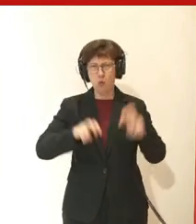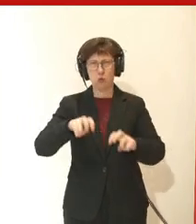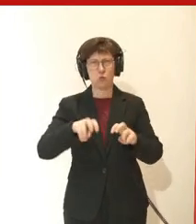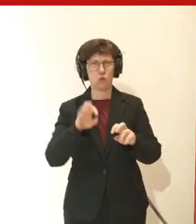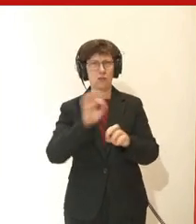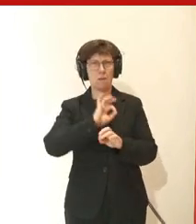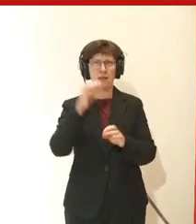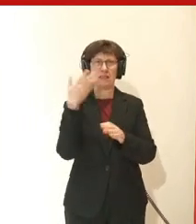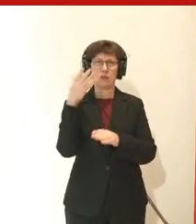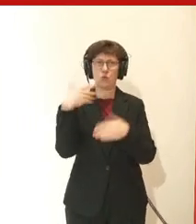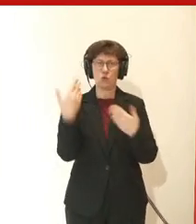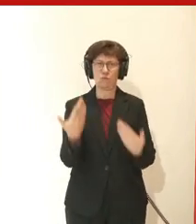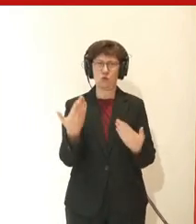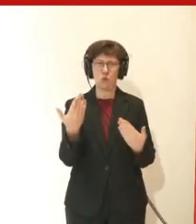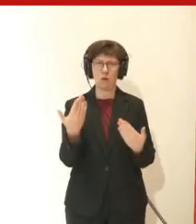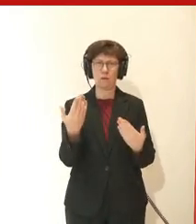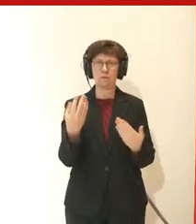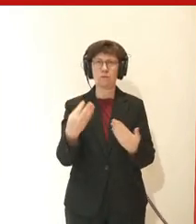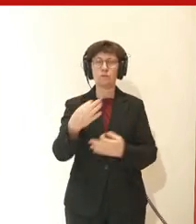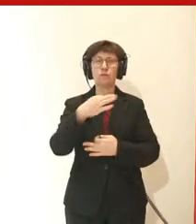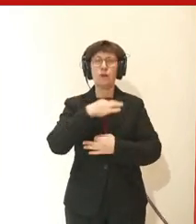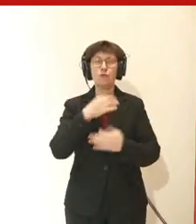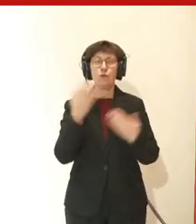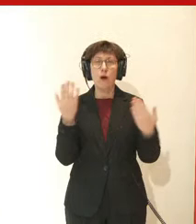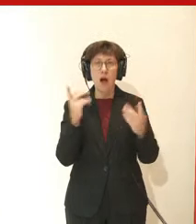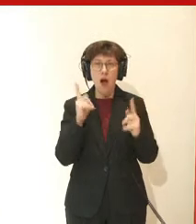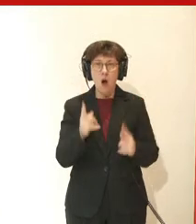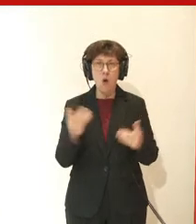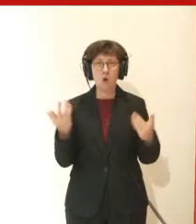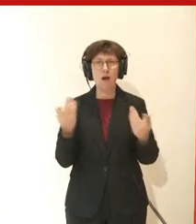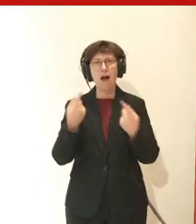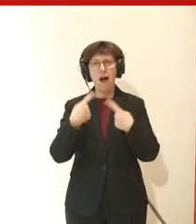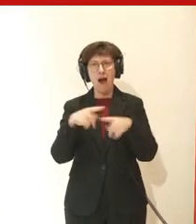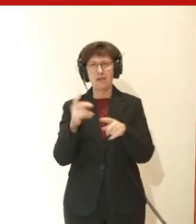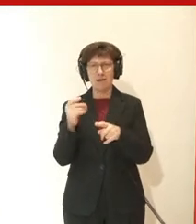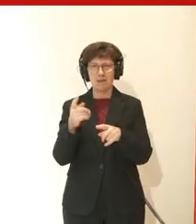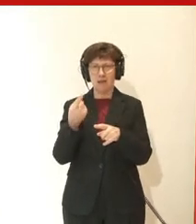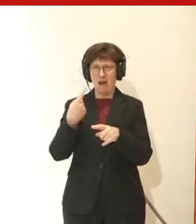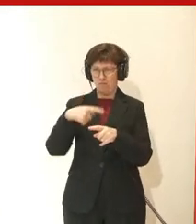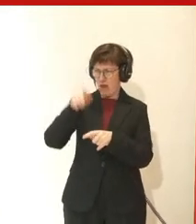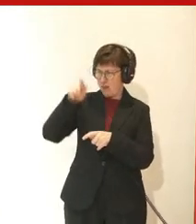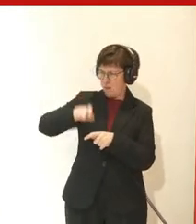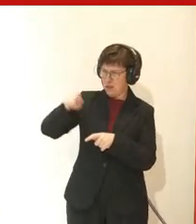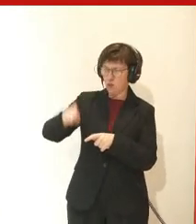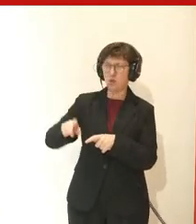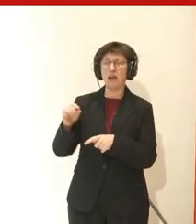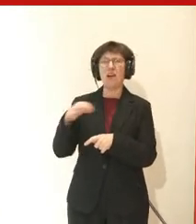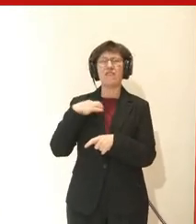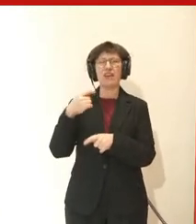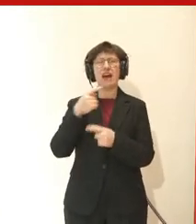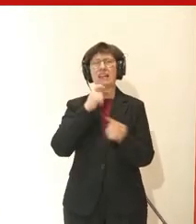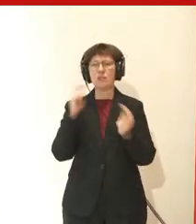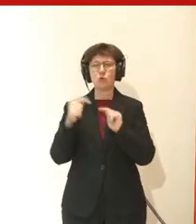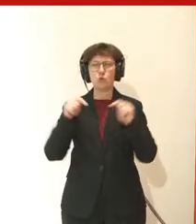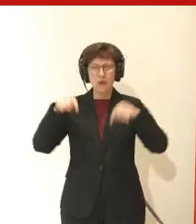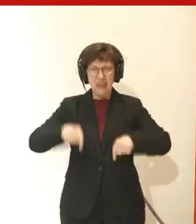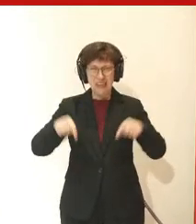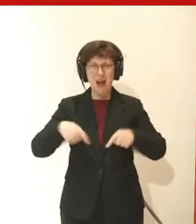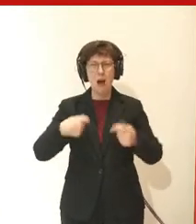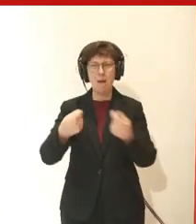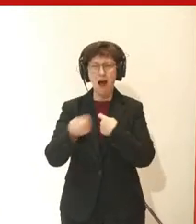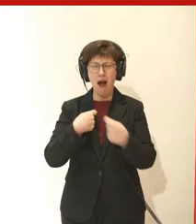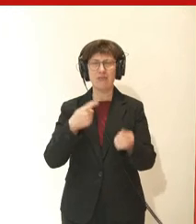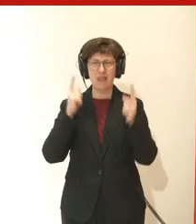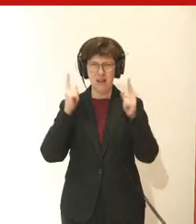zukunft begreifen für uns gilt allerdings auch anders als für den einen oder anderen wir reden hier aber wir handeln